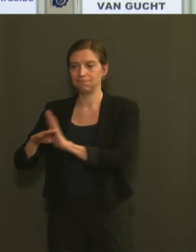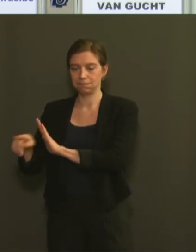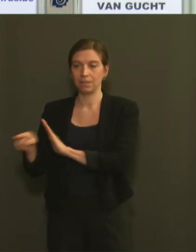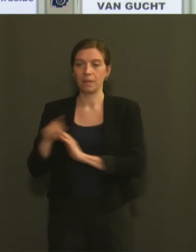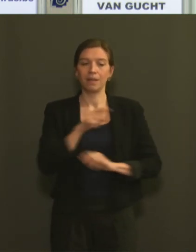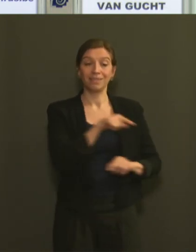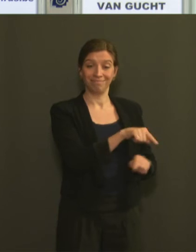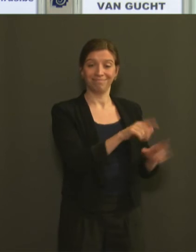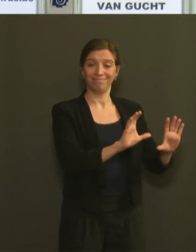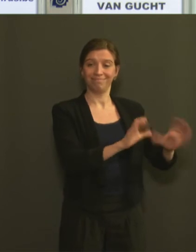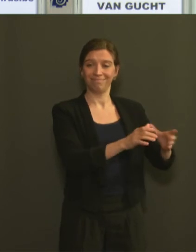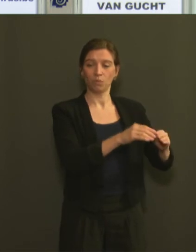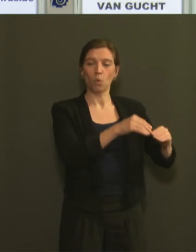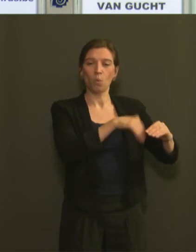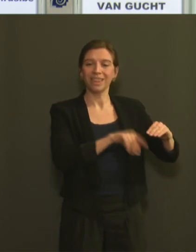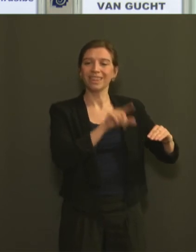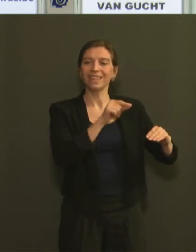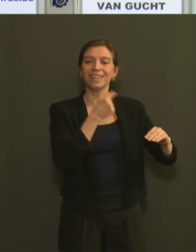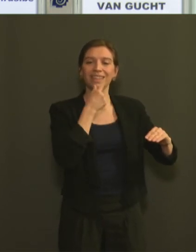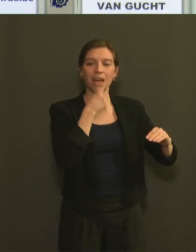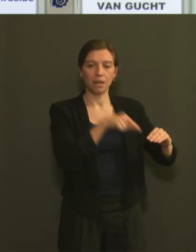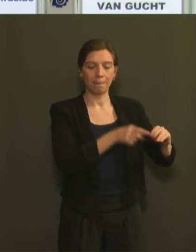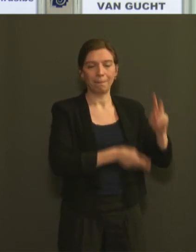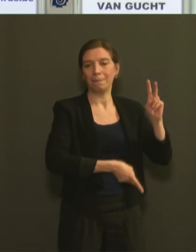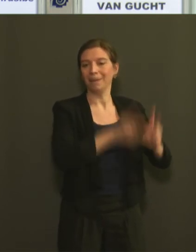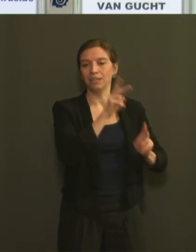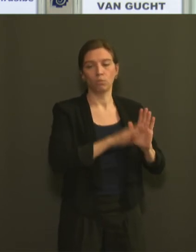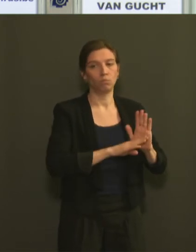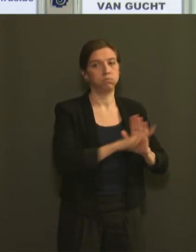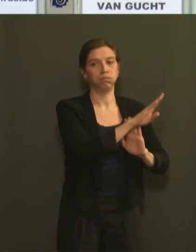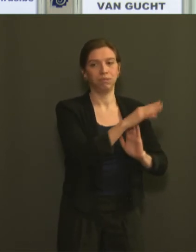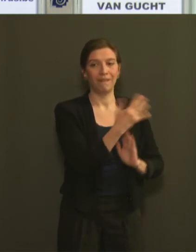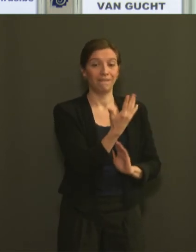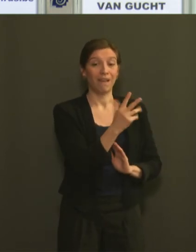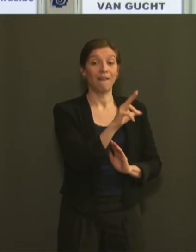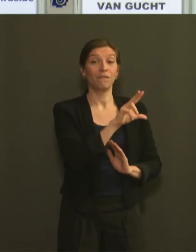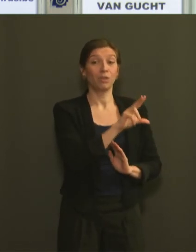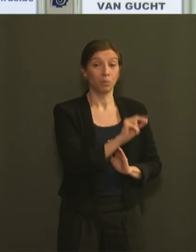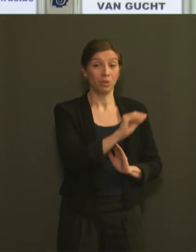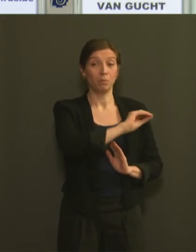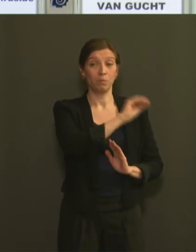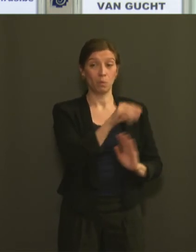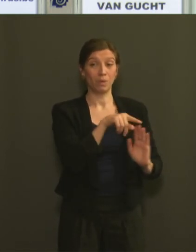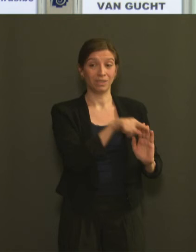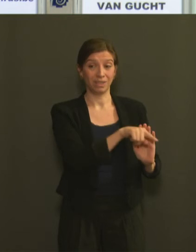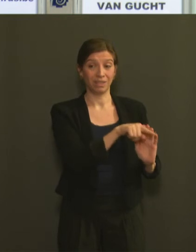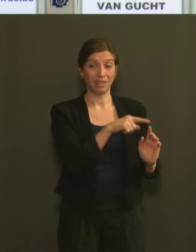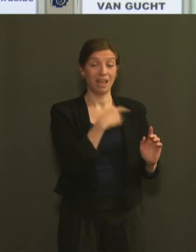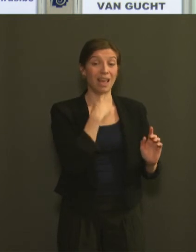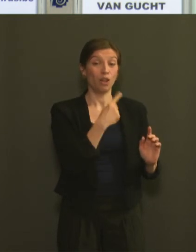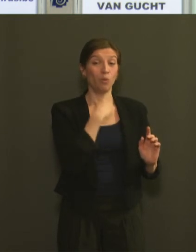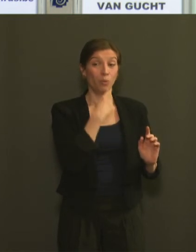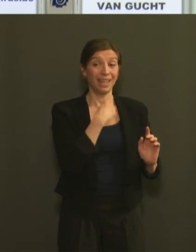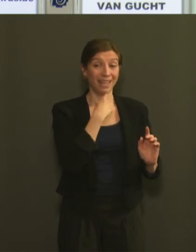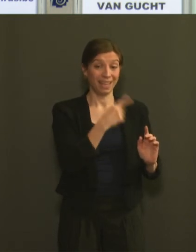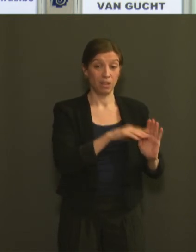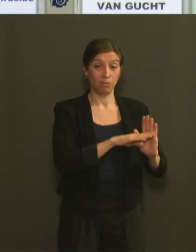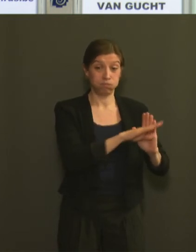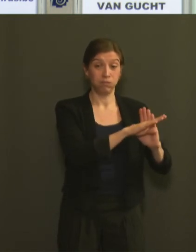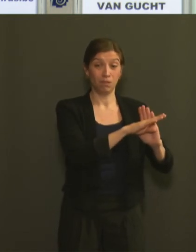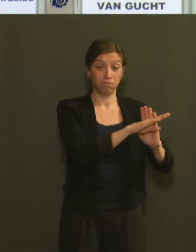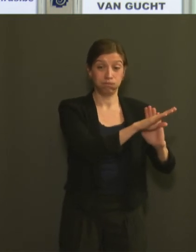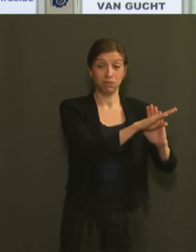28 % aux pays-bas this blair belle histoire de faire